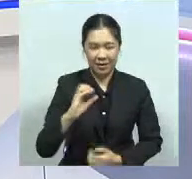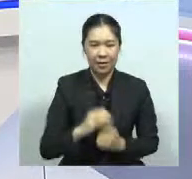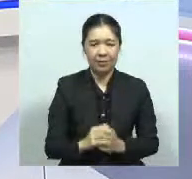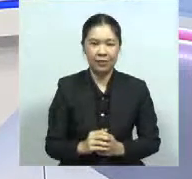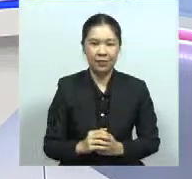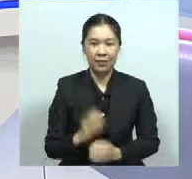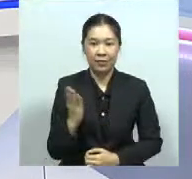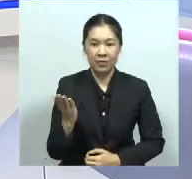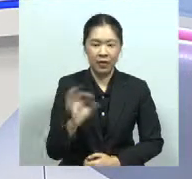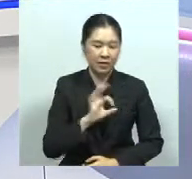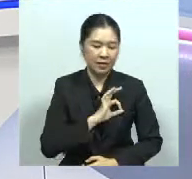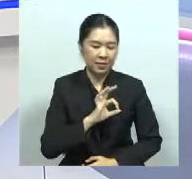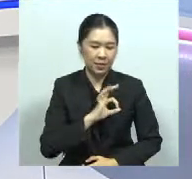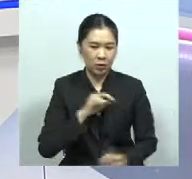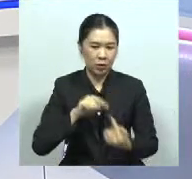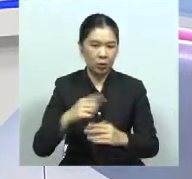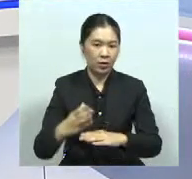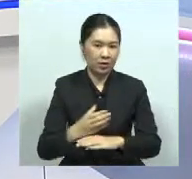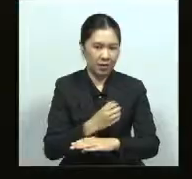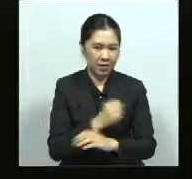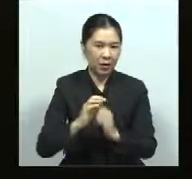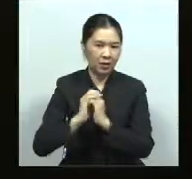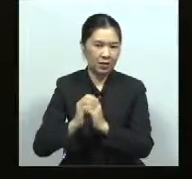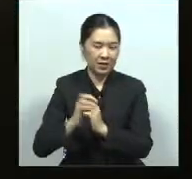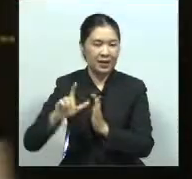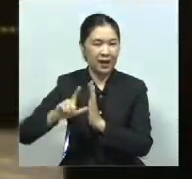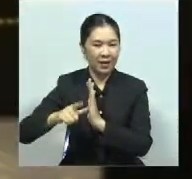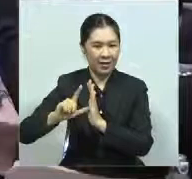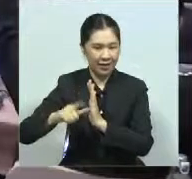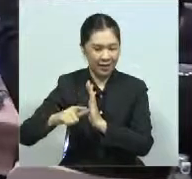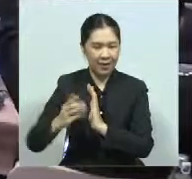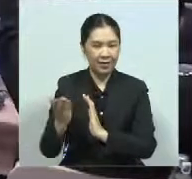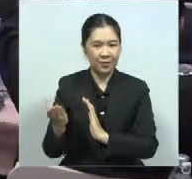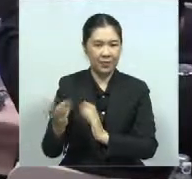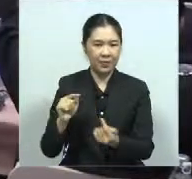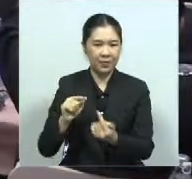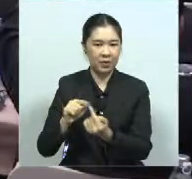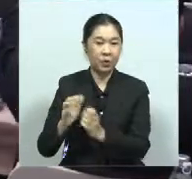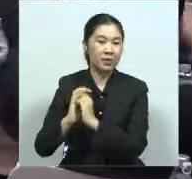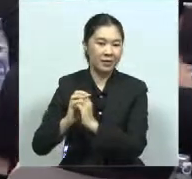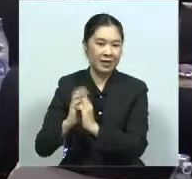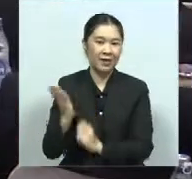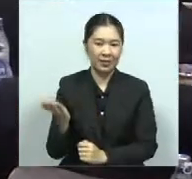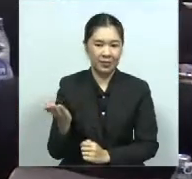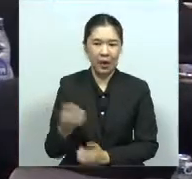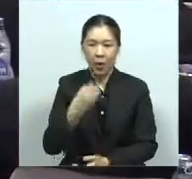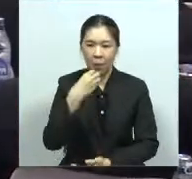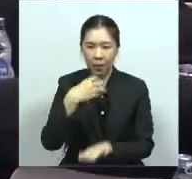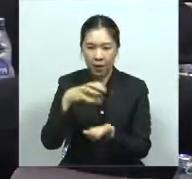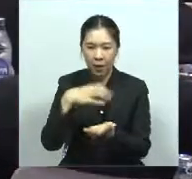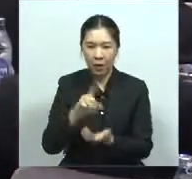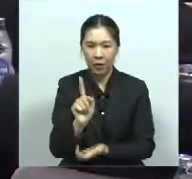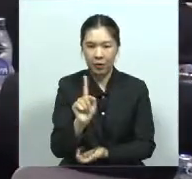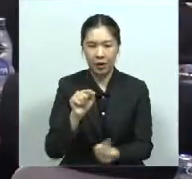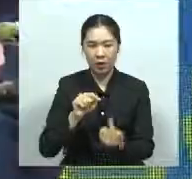ดยนายหลี่ซีสมาชิกกรมการเมืองพรรคคอมมิวนิสต์จีนและเลขาธิการพรรคคอมมิวนิสต์จีนประจำมณฑลกวางตุ้งได้กล่าวยืนยันว่